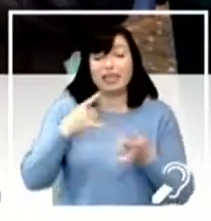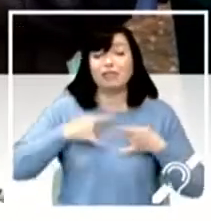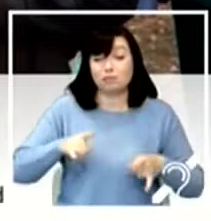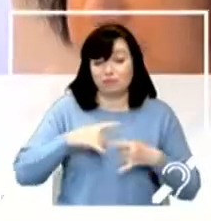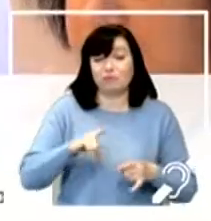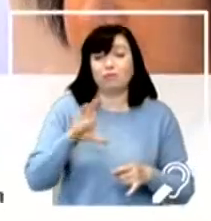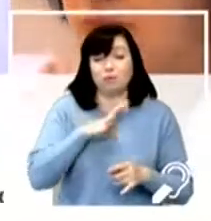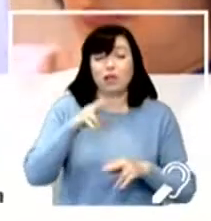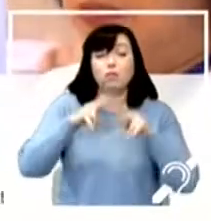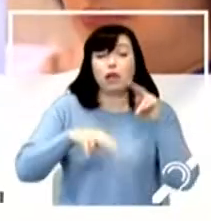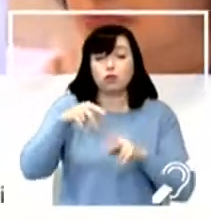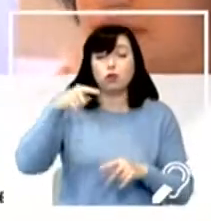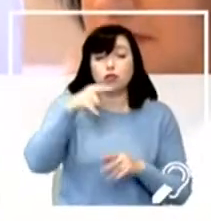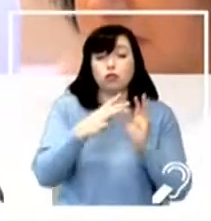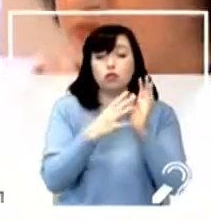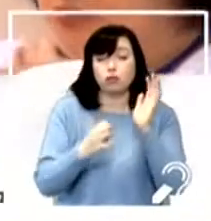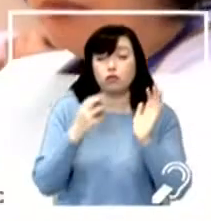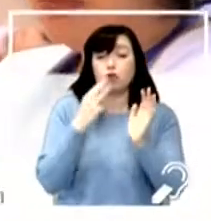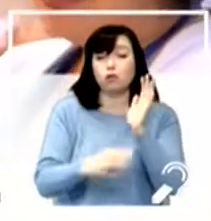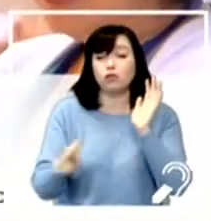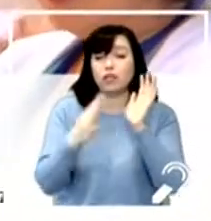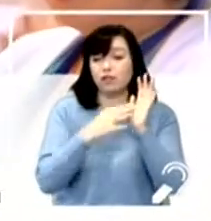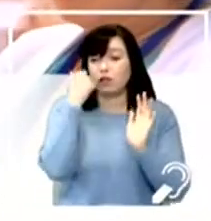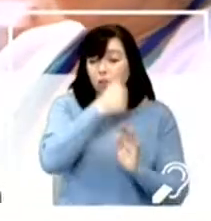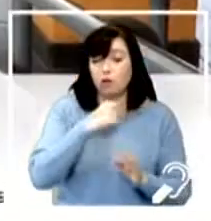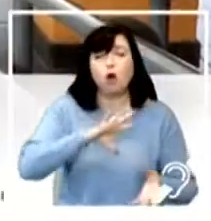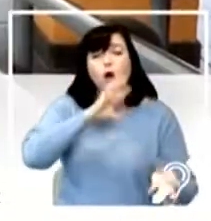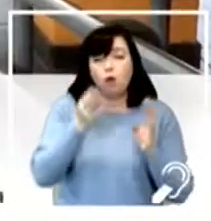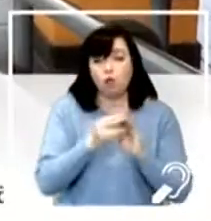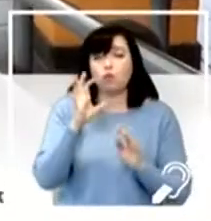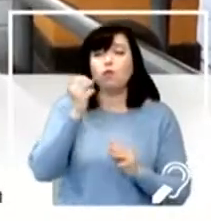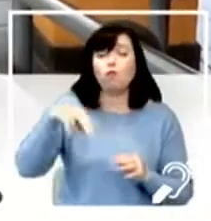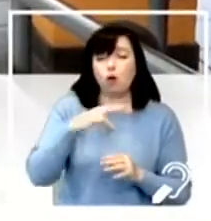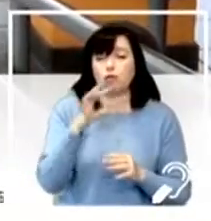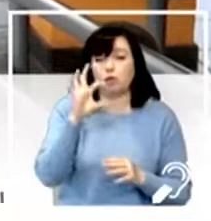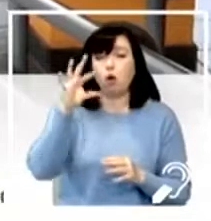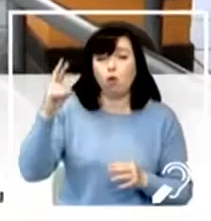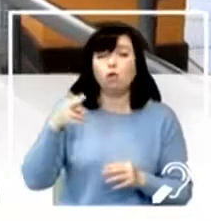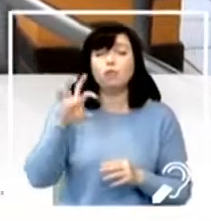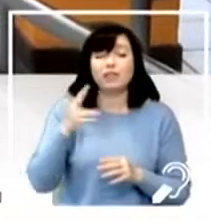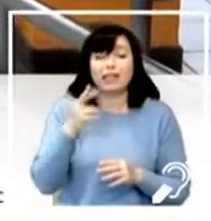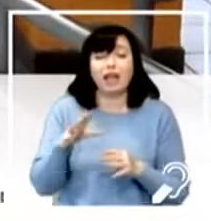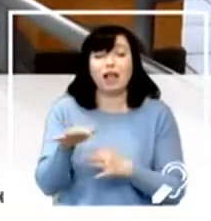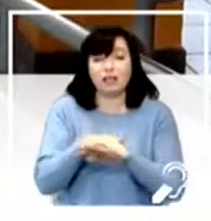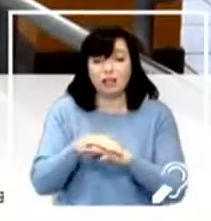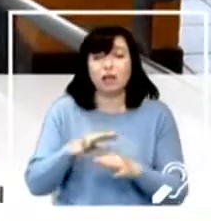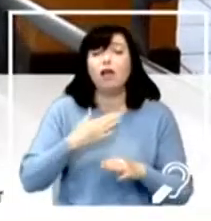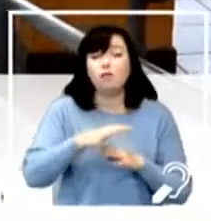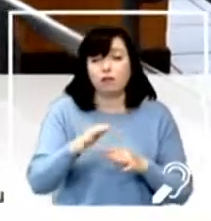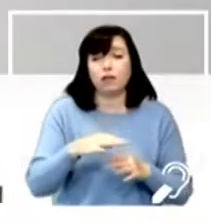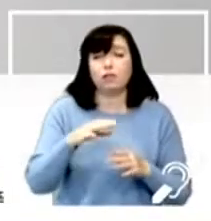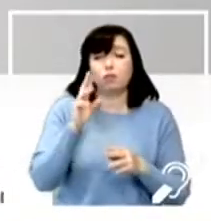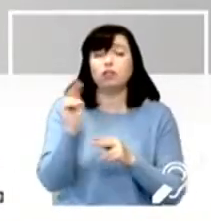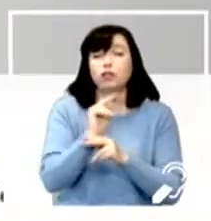Raional Cahul a fost construit în anul 1989. În total, Fondul Națiunilor Unite pentru Populație va dota 22 de